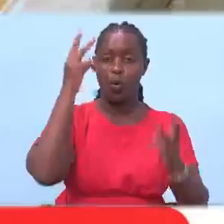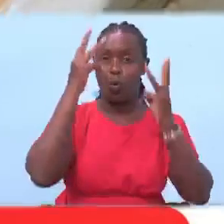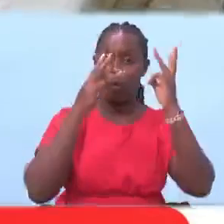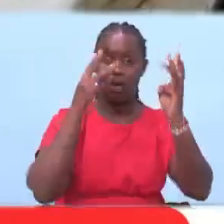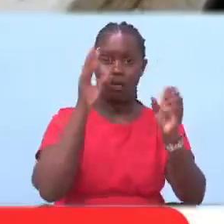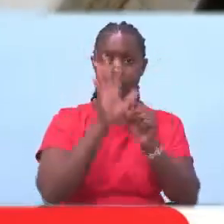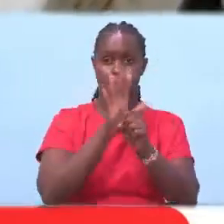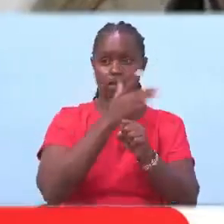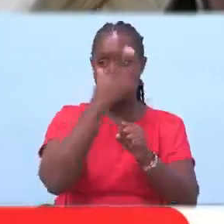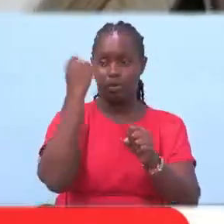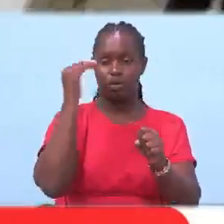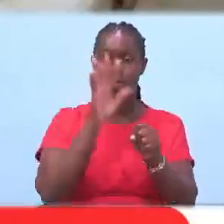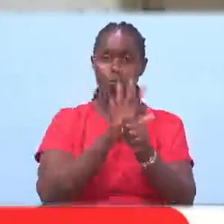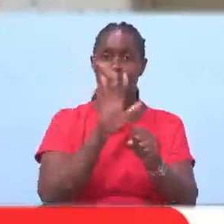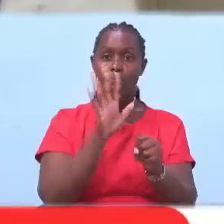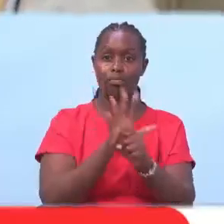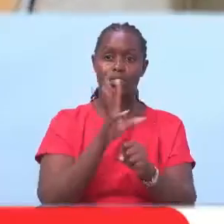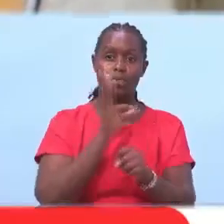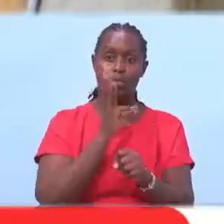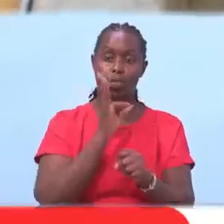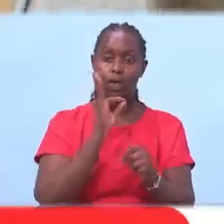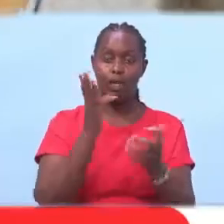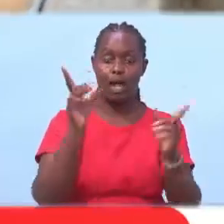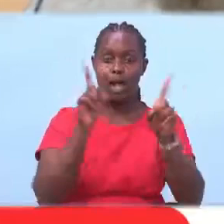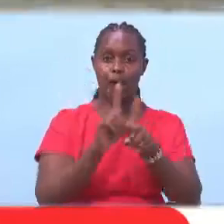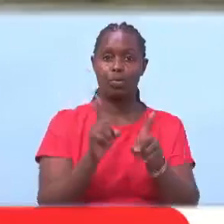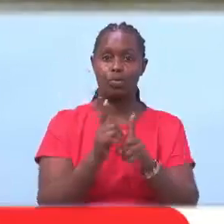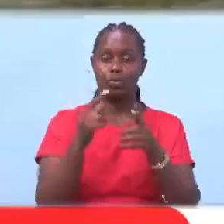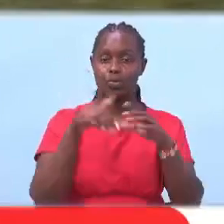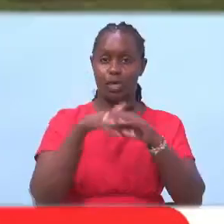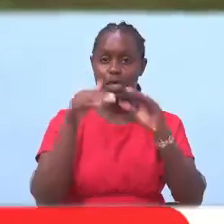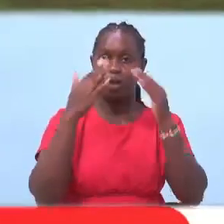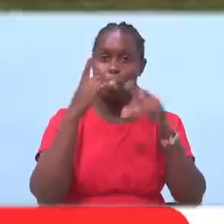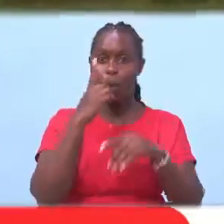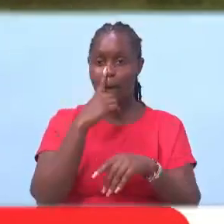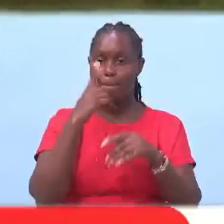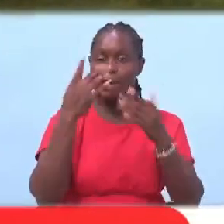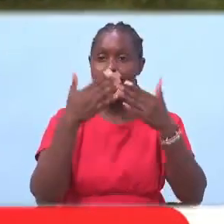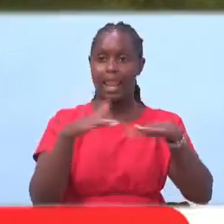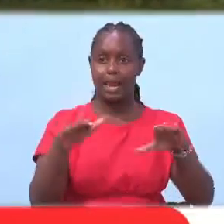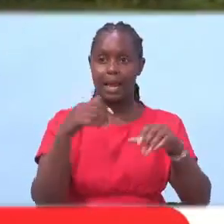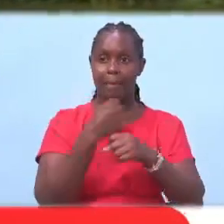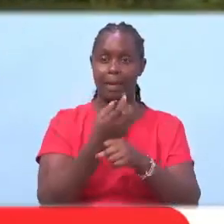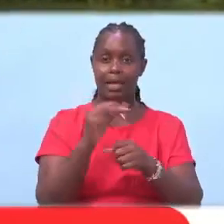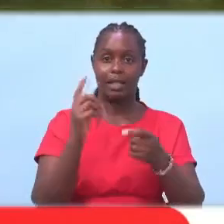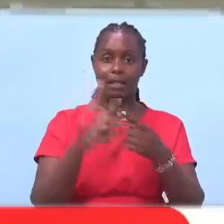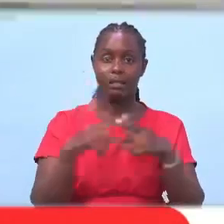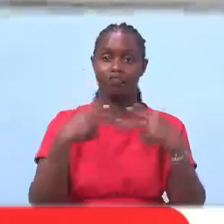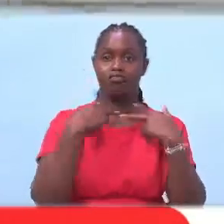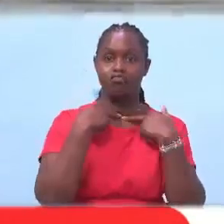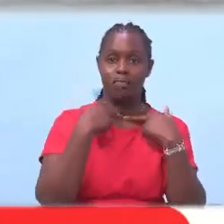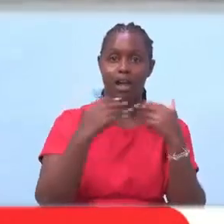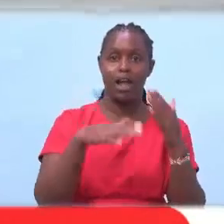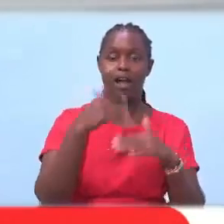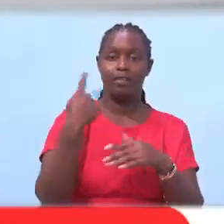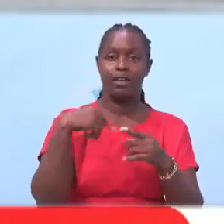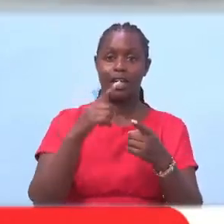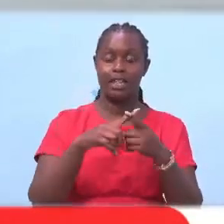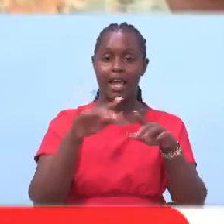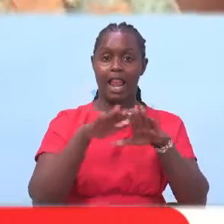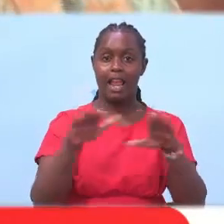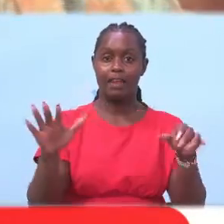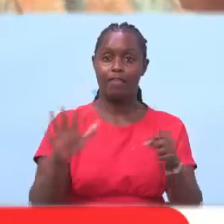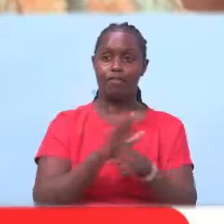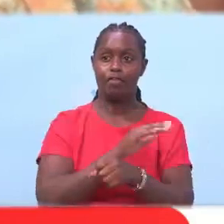yamefurika nyumbani na mashambani kwao na kuwafanya kukwama baada ya mashamba yao kuzungukwa na